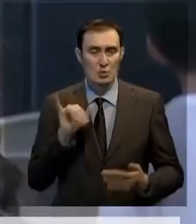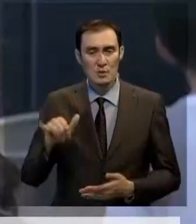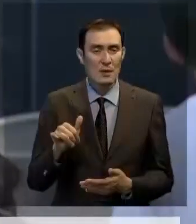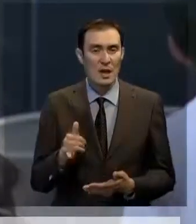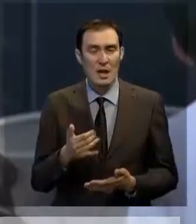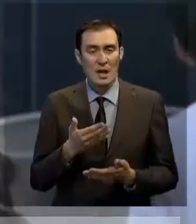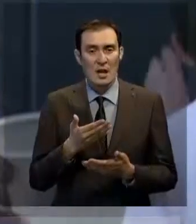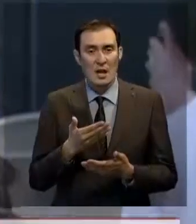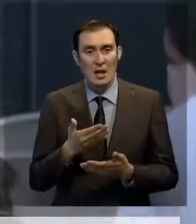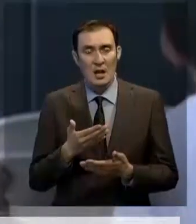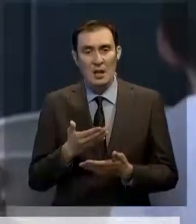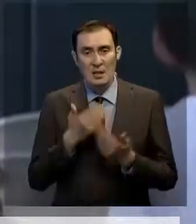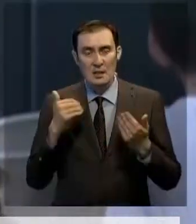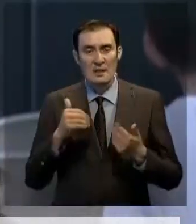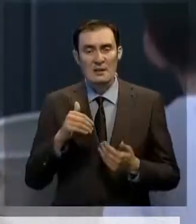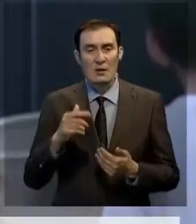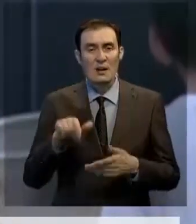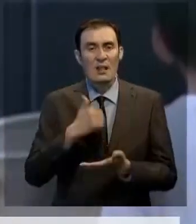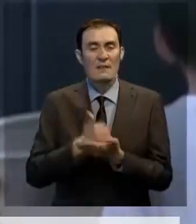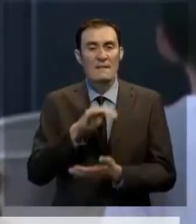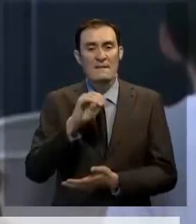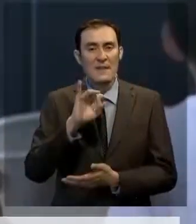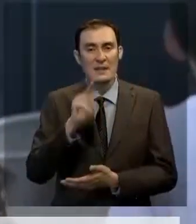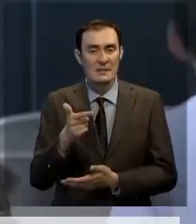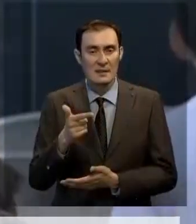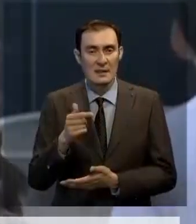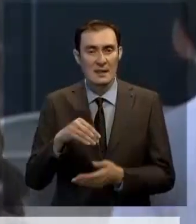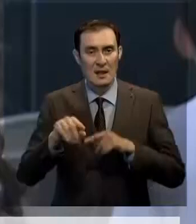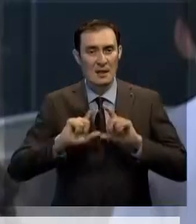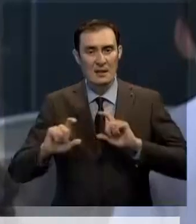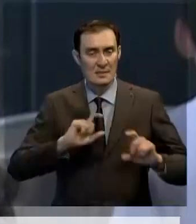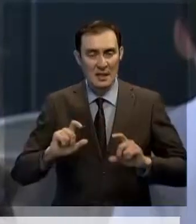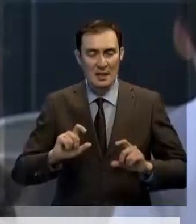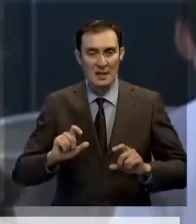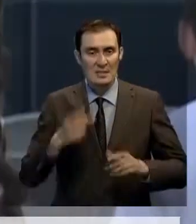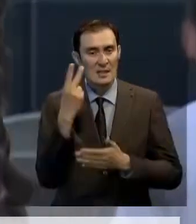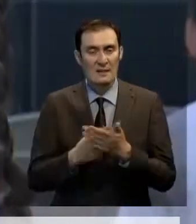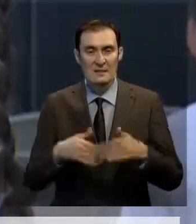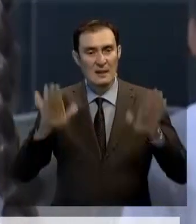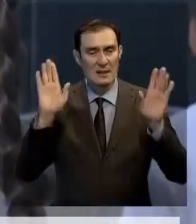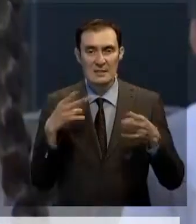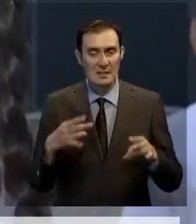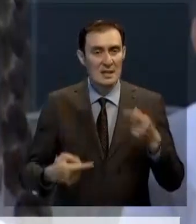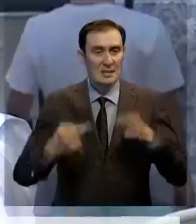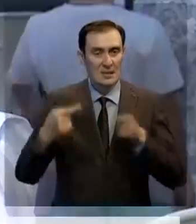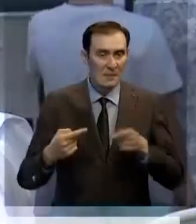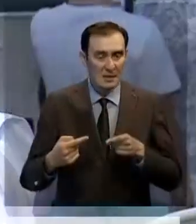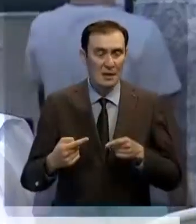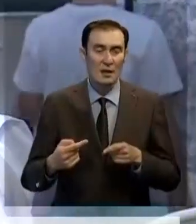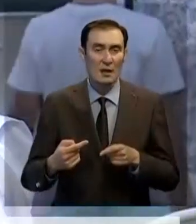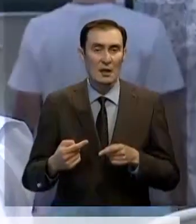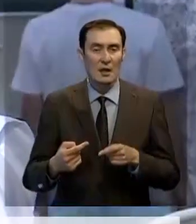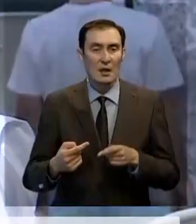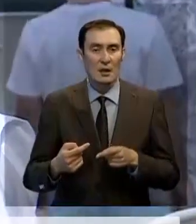нет ферзя на доске, не сдавай. Сдаваться не надо. Даже если соперник отдал ферзя,